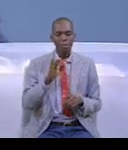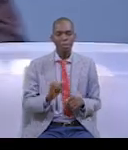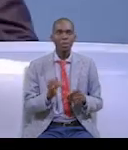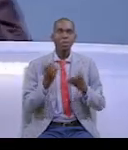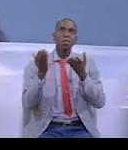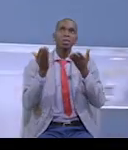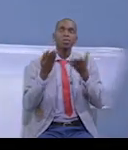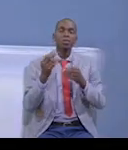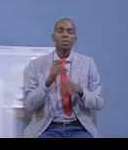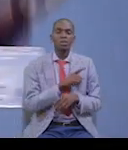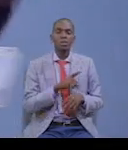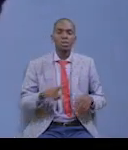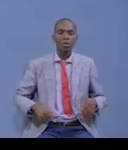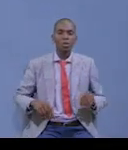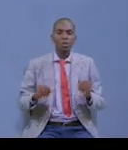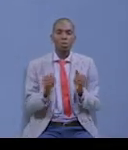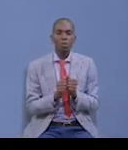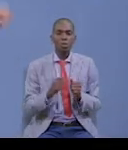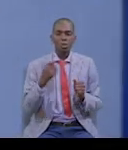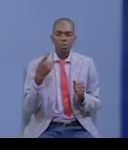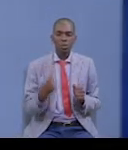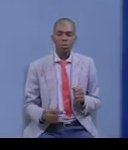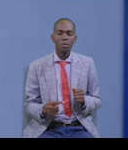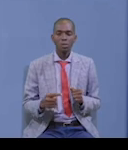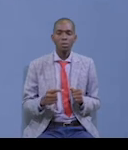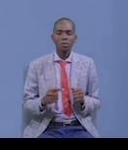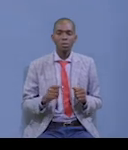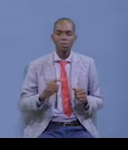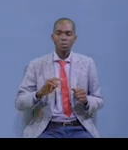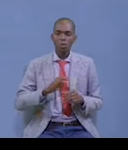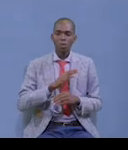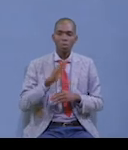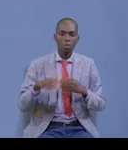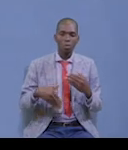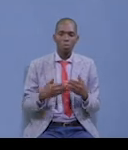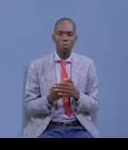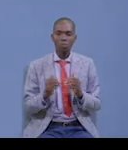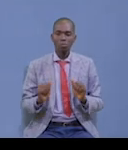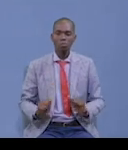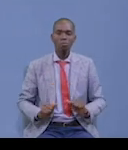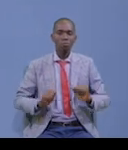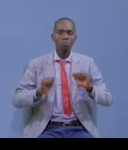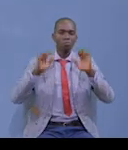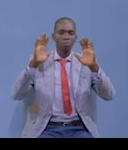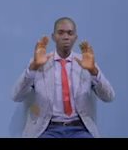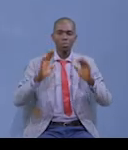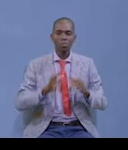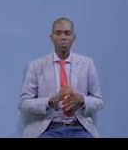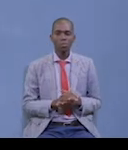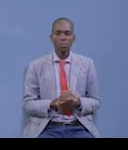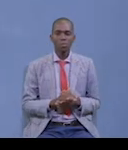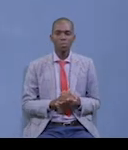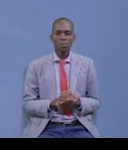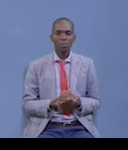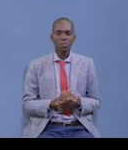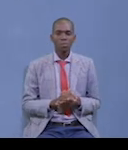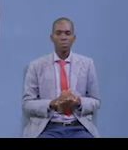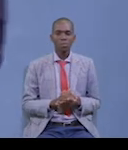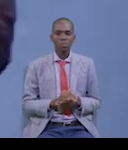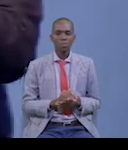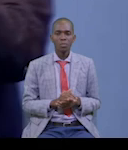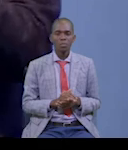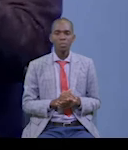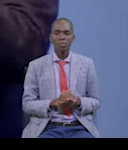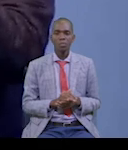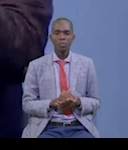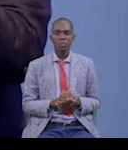Lord with the foremost dedication. అత్యున్నతమైన ప్రతిష్ట కలిగి సానుకూలమైన దృక్పథంతో ప్రభువును